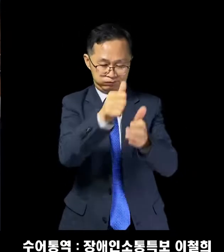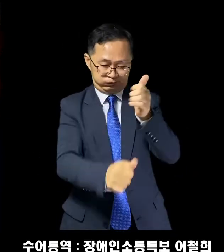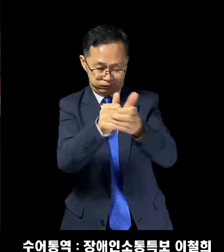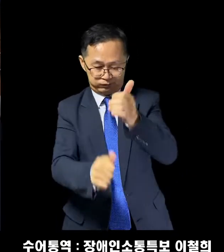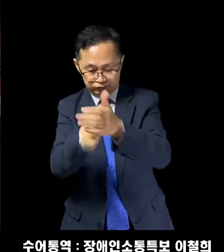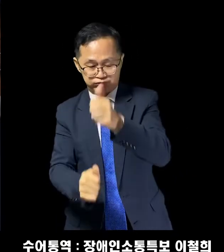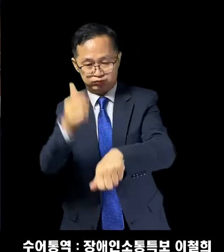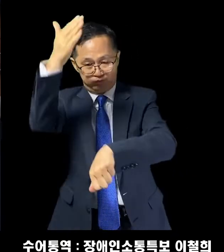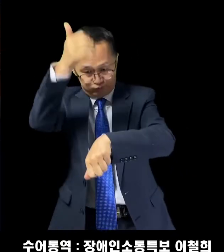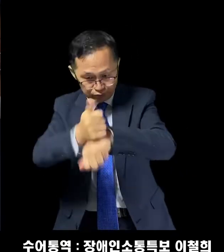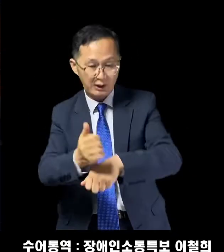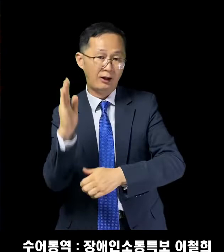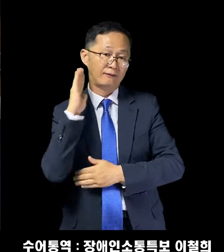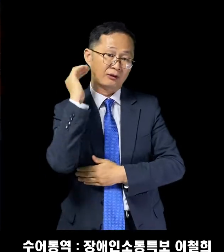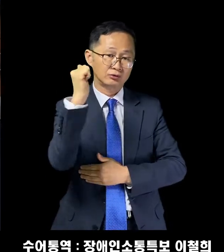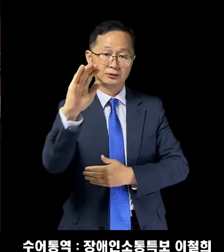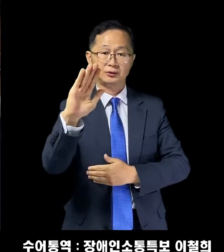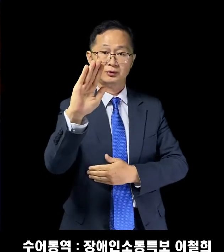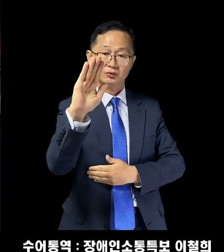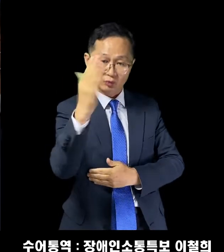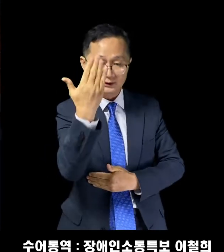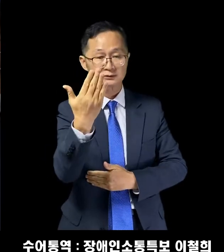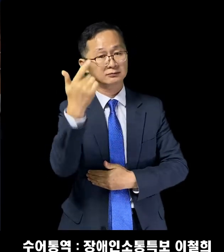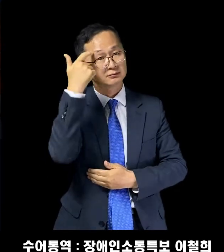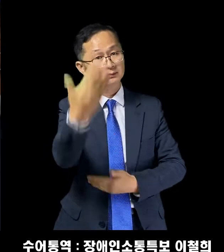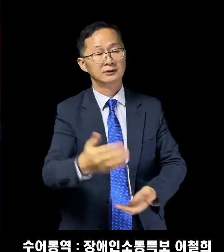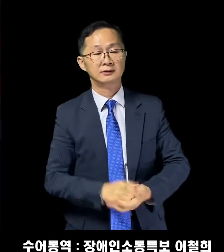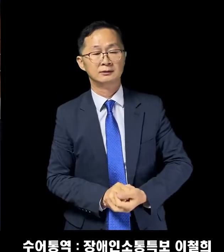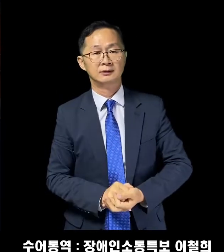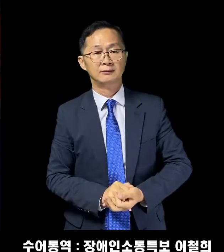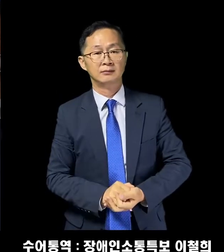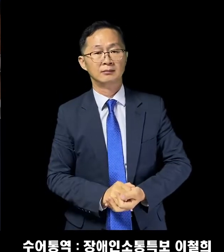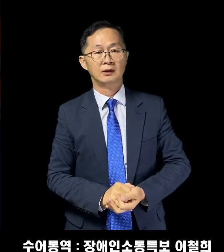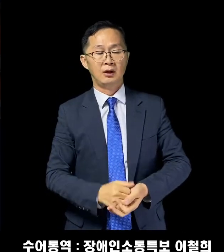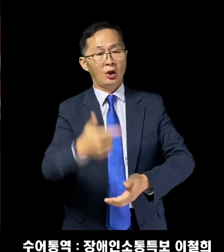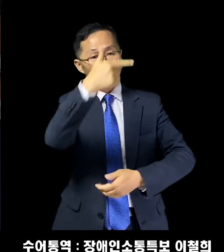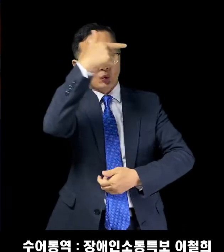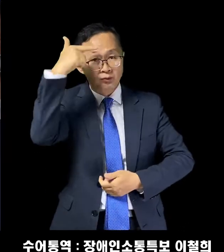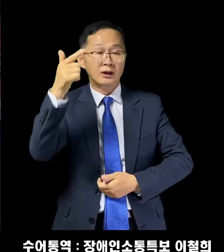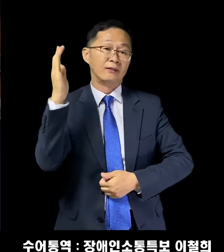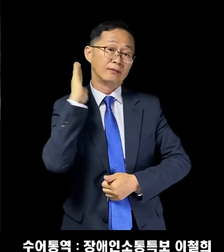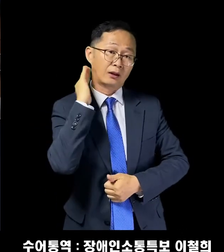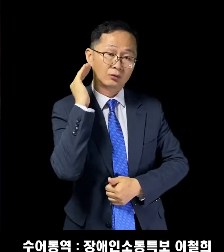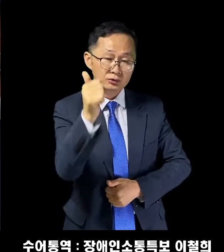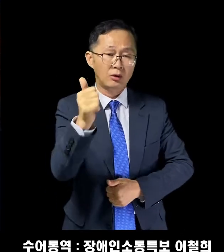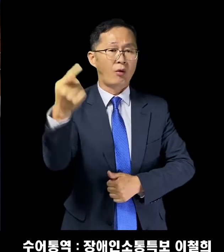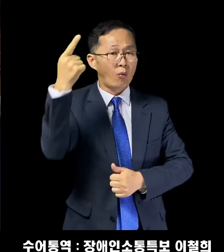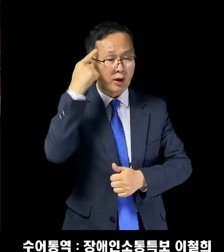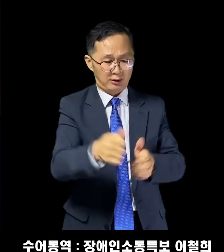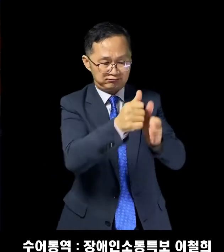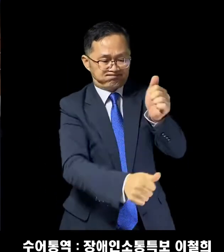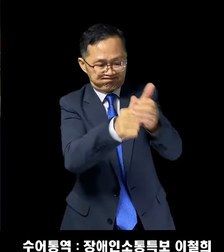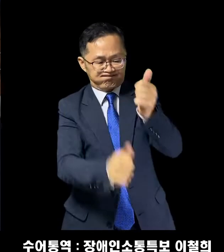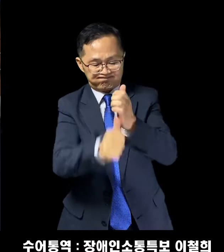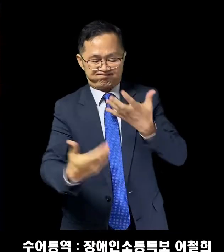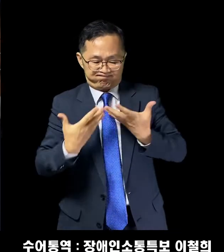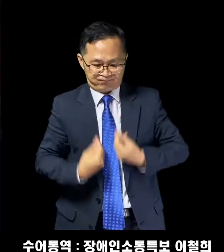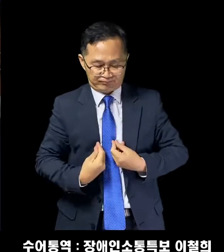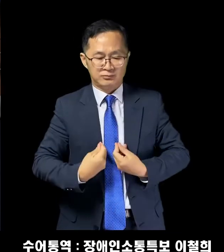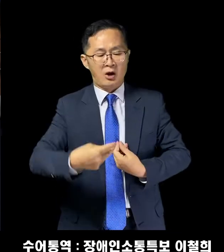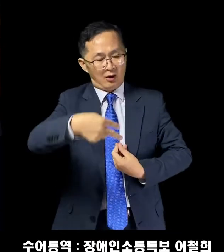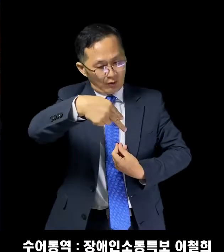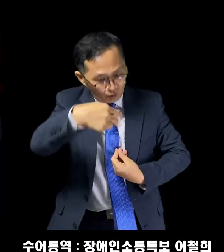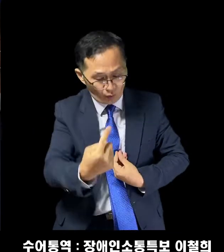대통령이 되셔야 했습니까 노무현 대통령은 왜 패배와 절망 앞에서도 지역주의의